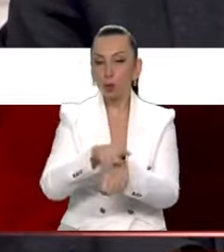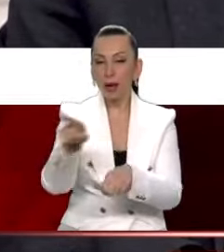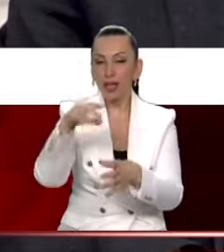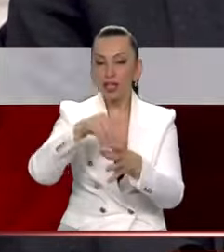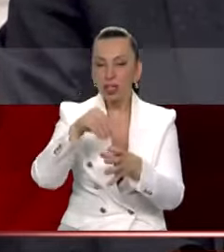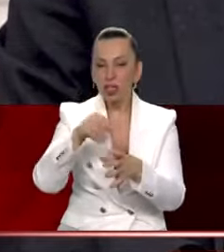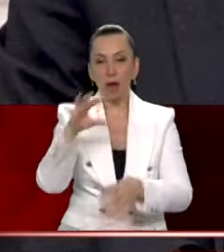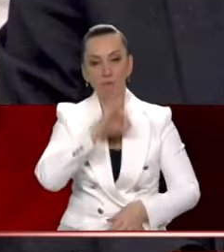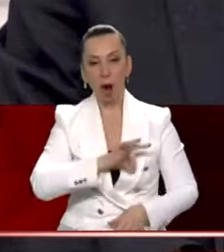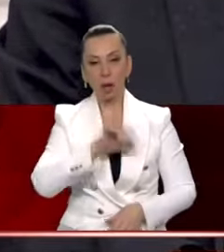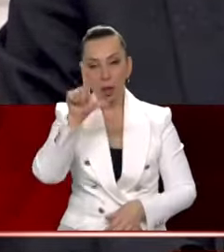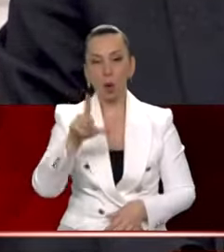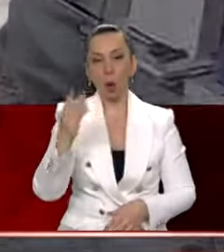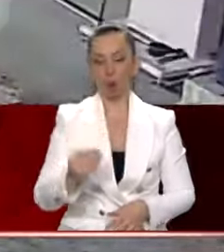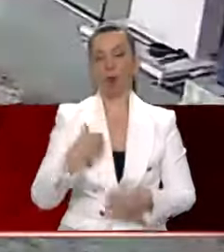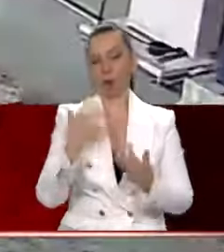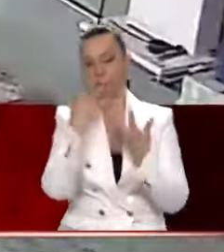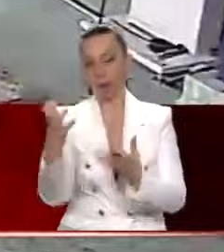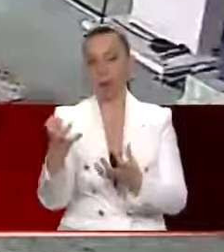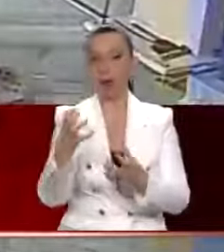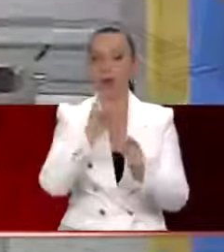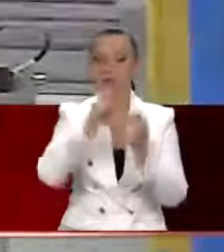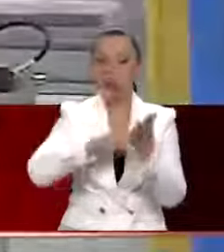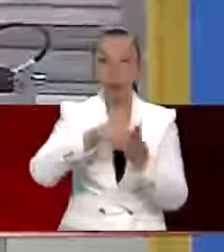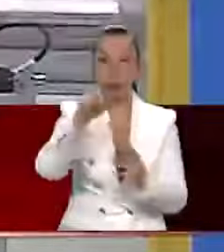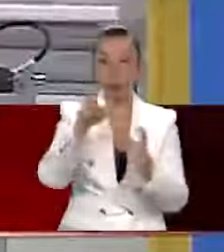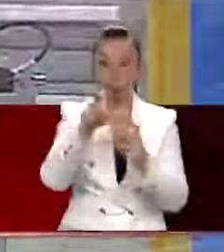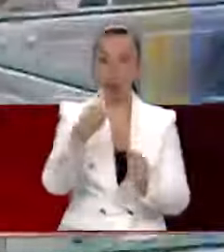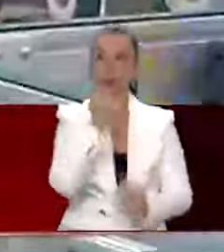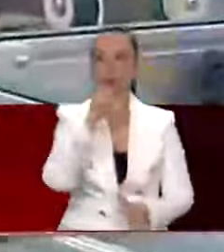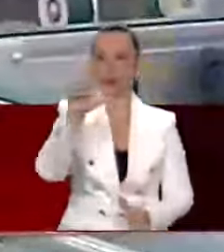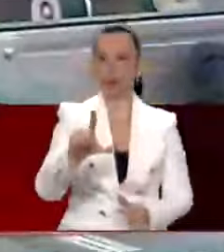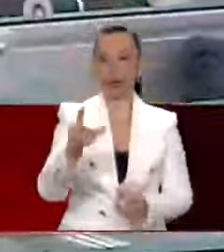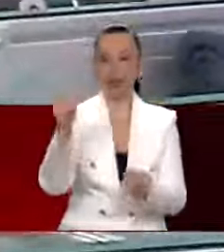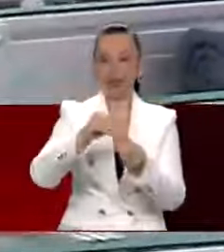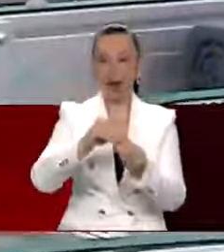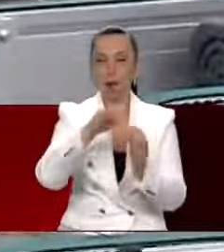içinde yararlanmalarını sağlıyoruz. Protokol 1 Şubat'tan itibaren geçerli olacak